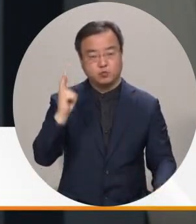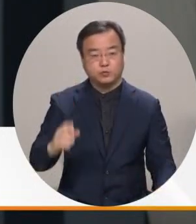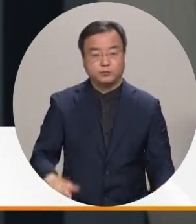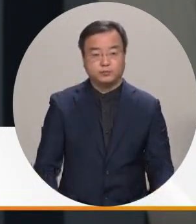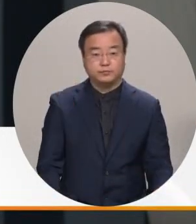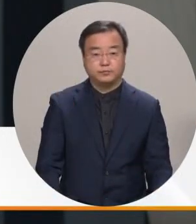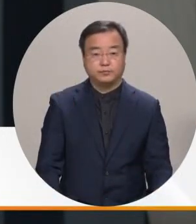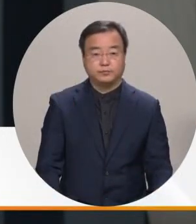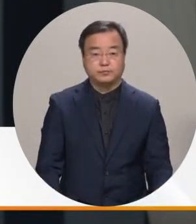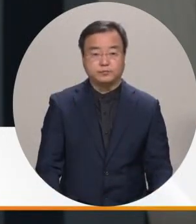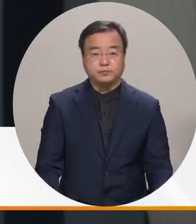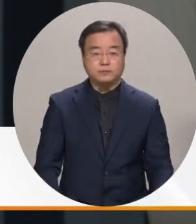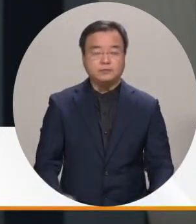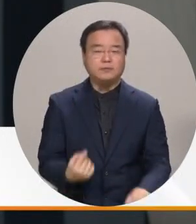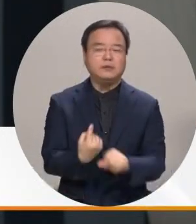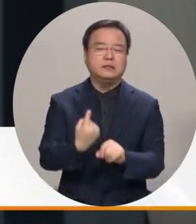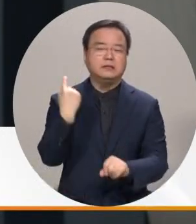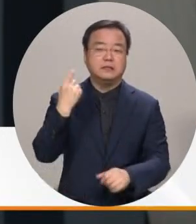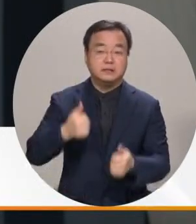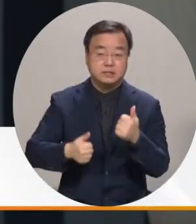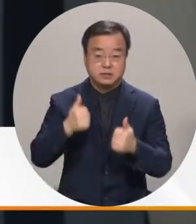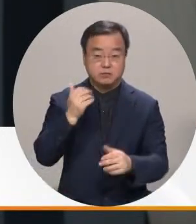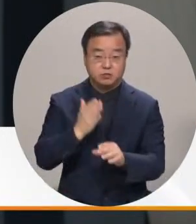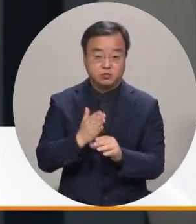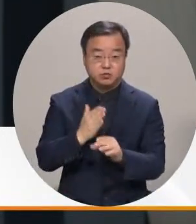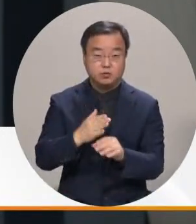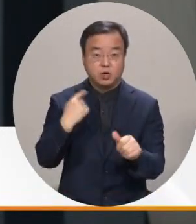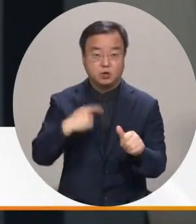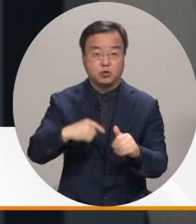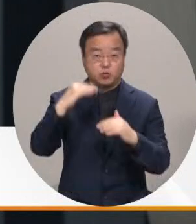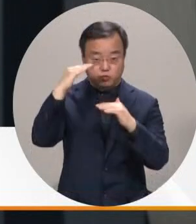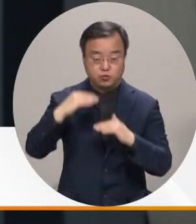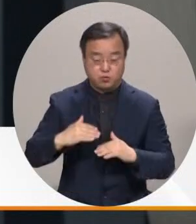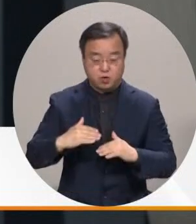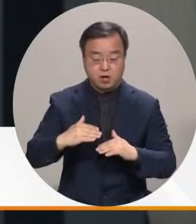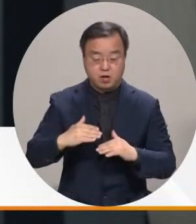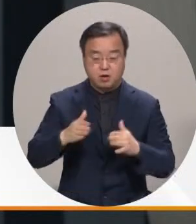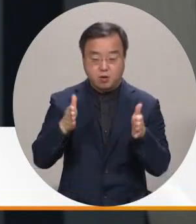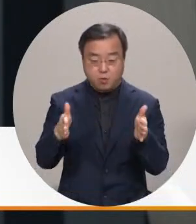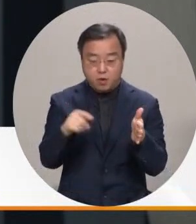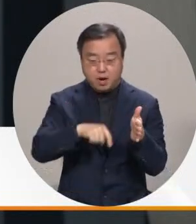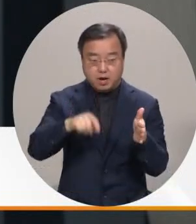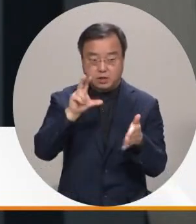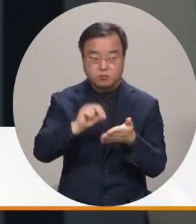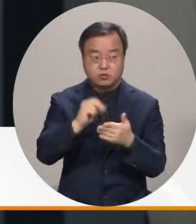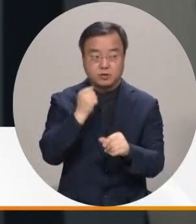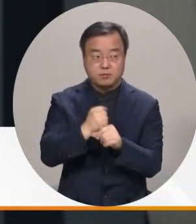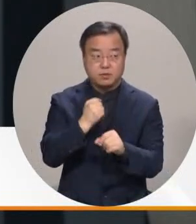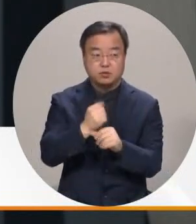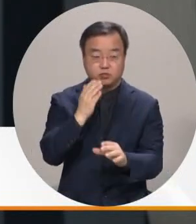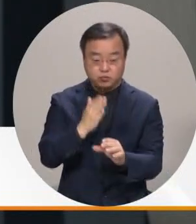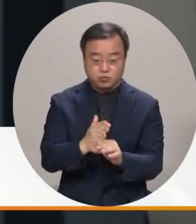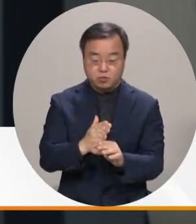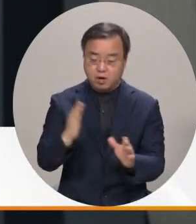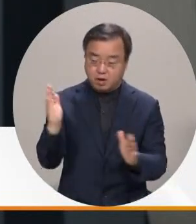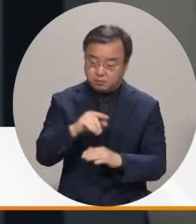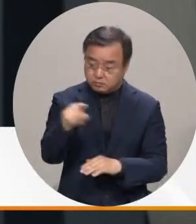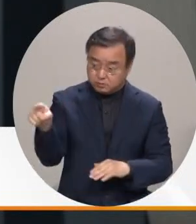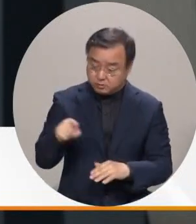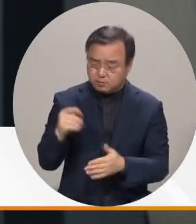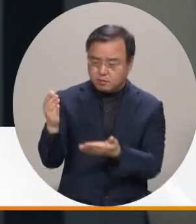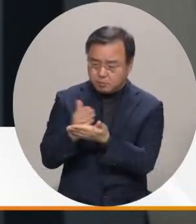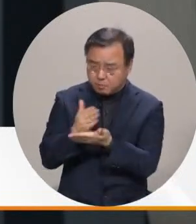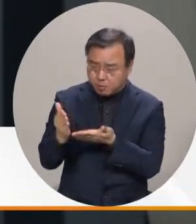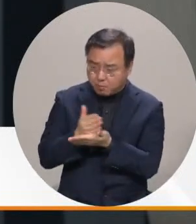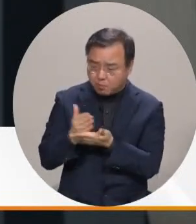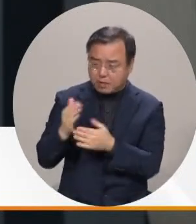있습니다 어 지난해 수능에서 교육과정 범위 내에서 출제하면서 또 학생들의 변별도 아지도 제대로